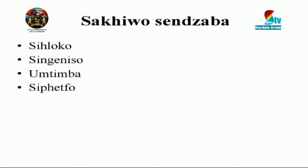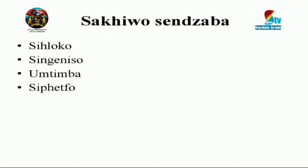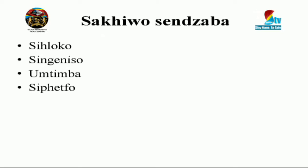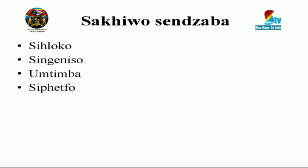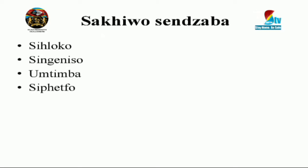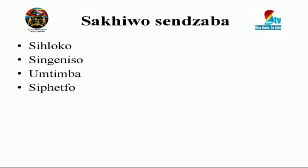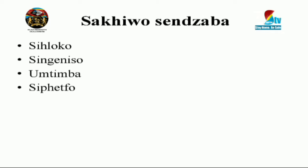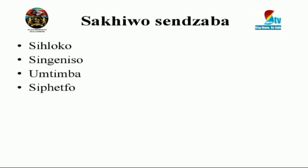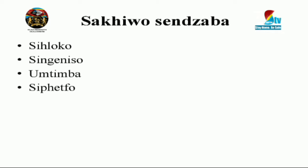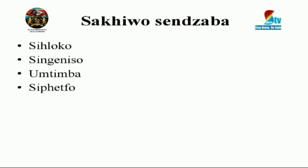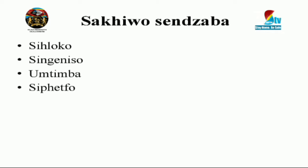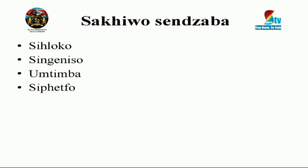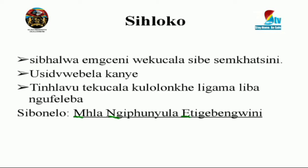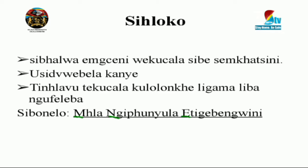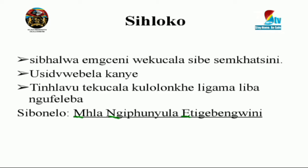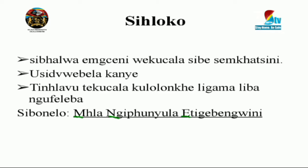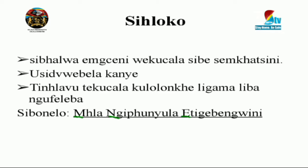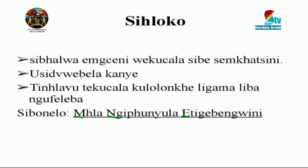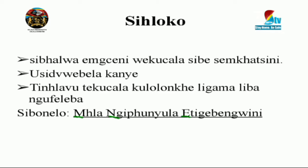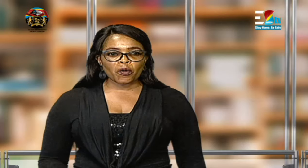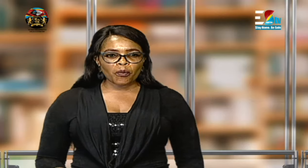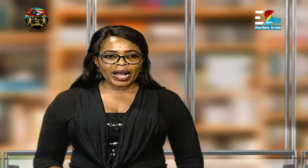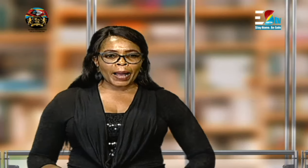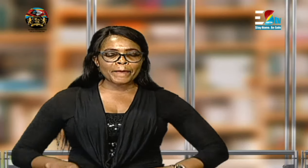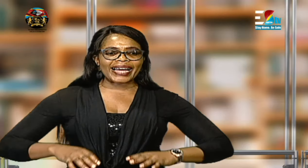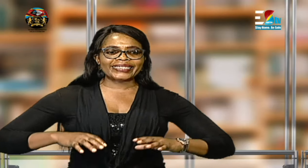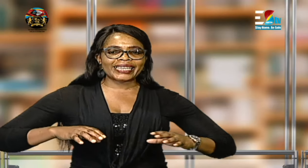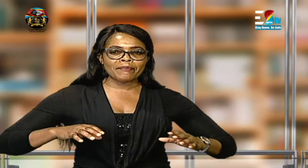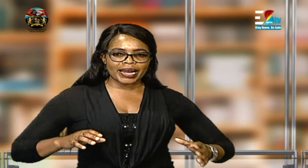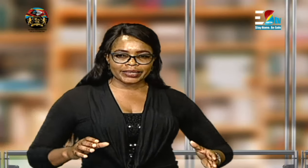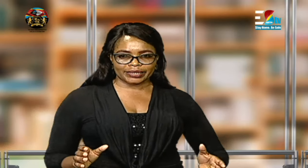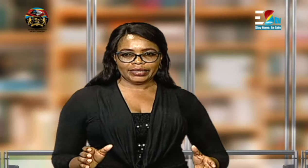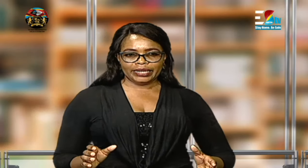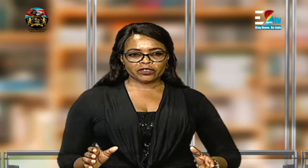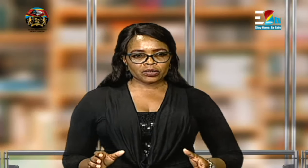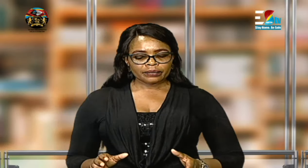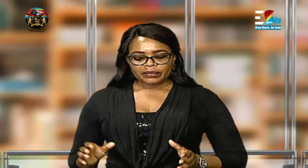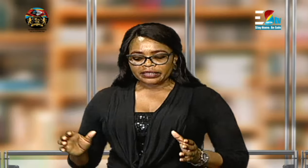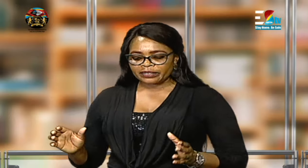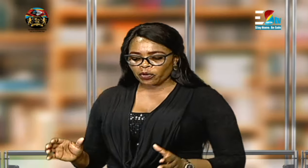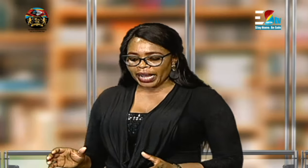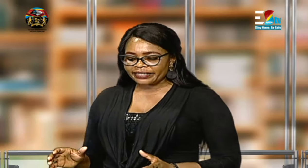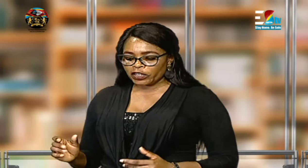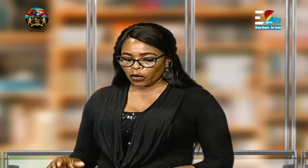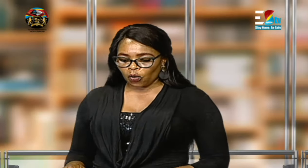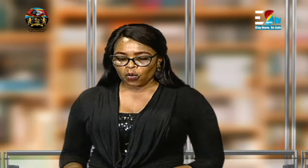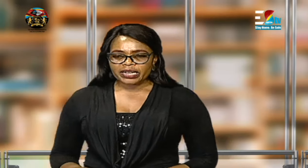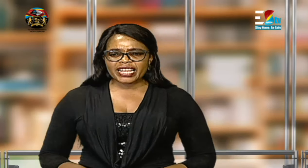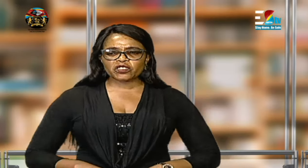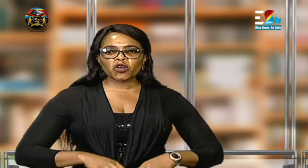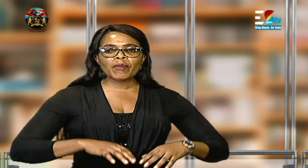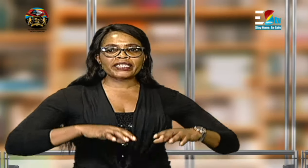singeniso nesiphetho. Siyaqhubeka mfundzi siyobuka kabanti ke manje. Sibuka